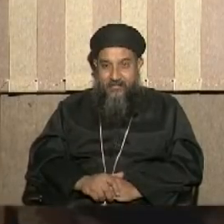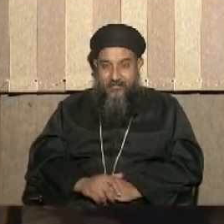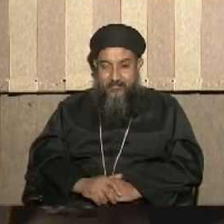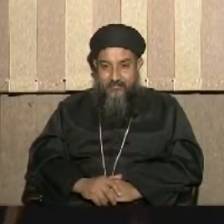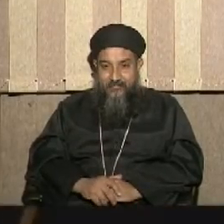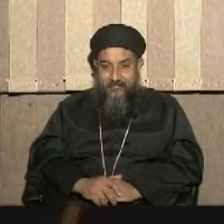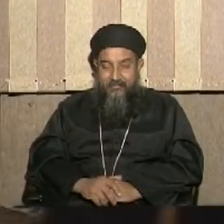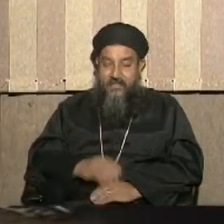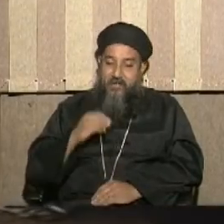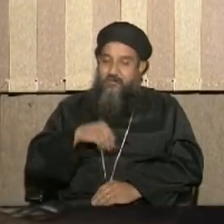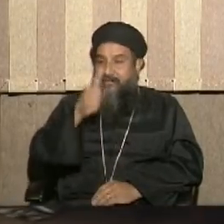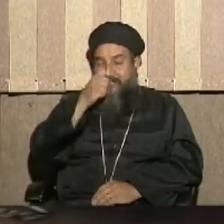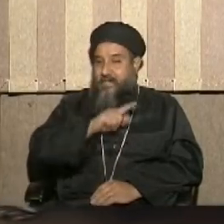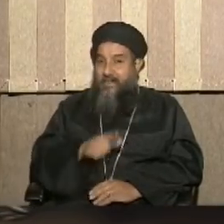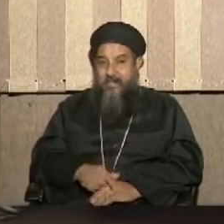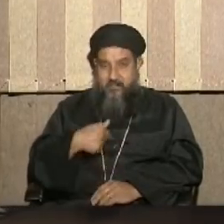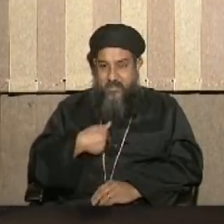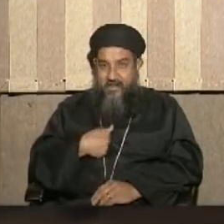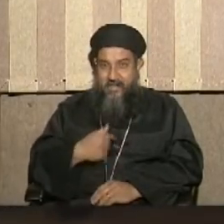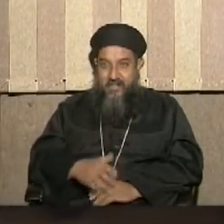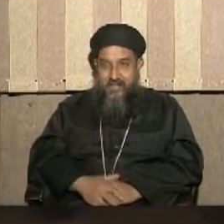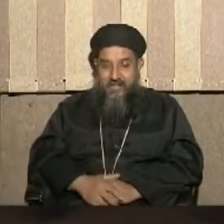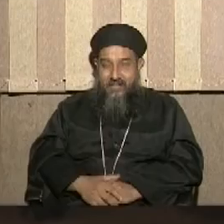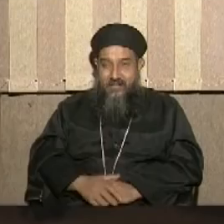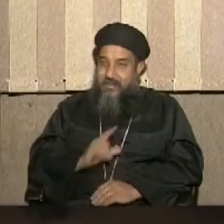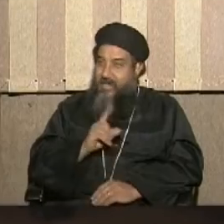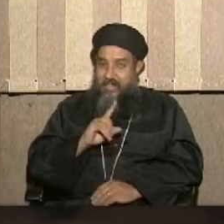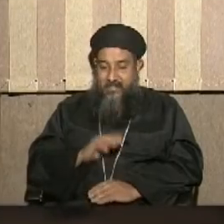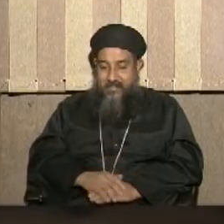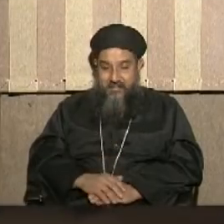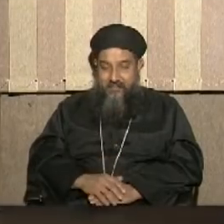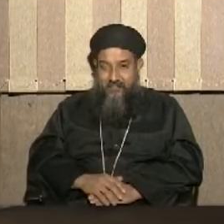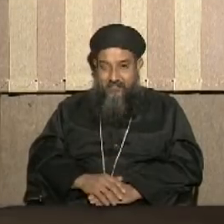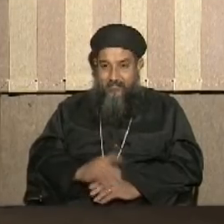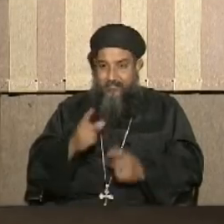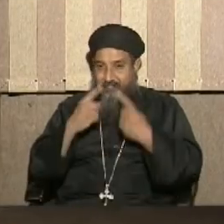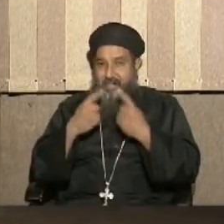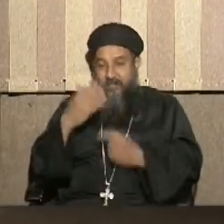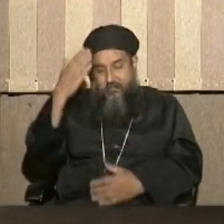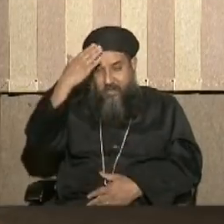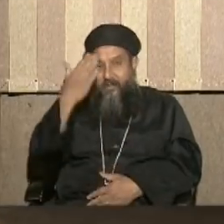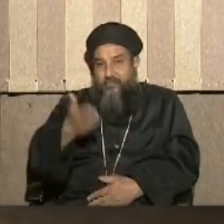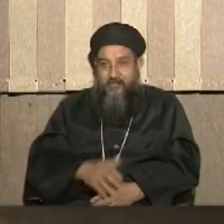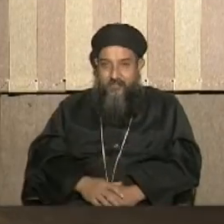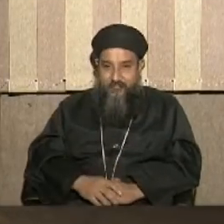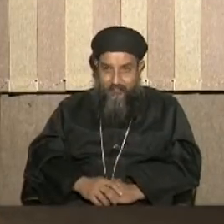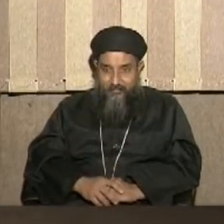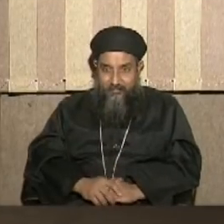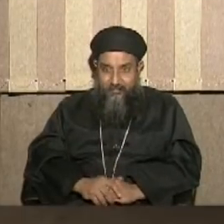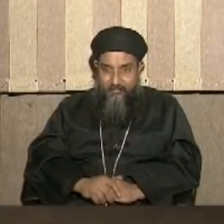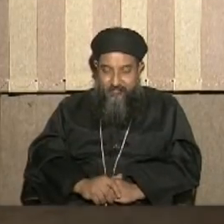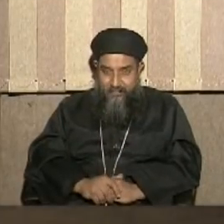أبي أرجو ما تكون زعلان من شيء. لا أبدا، رح ناخد بركتكم.